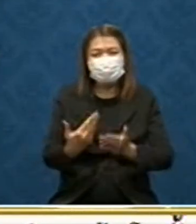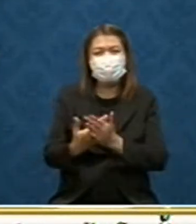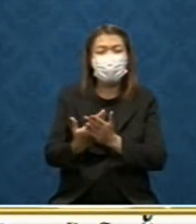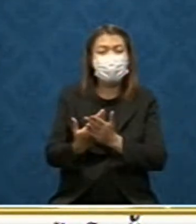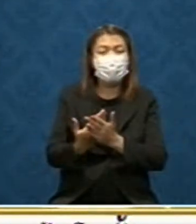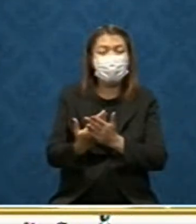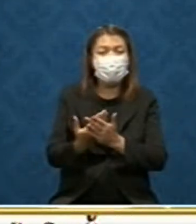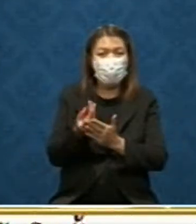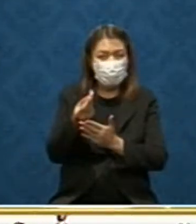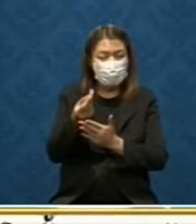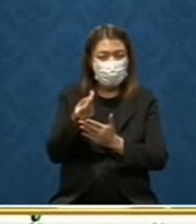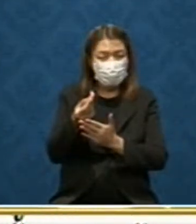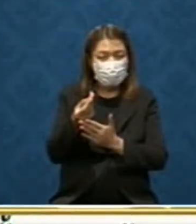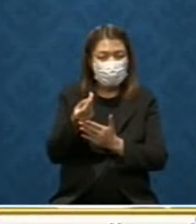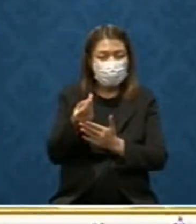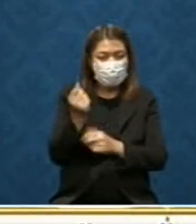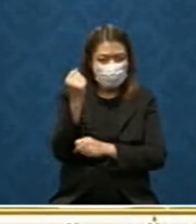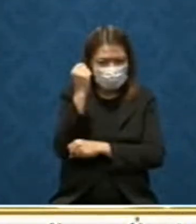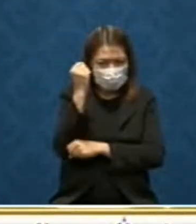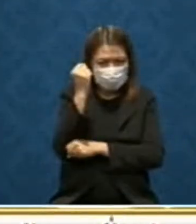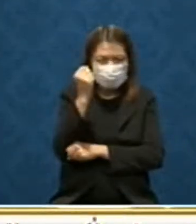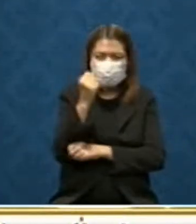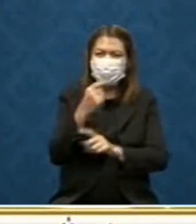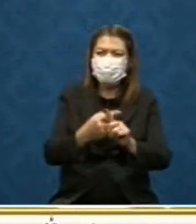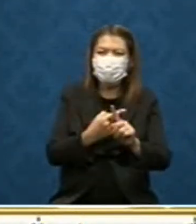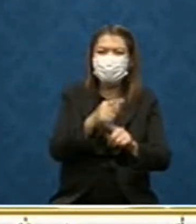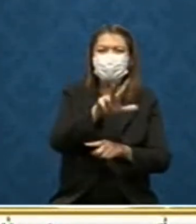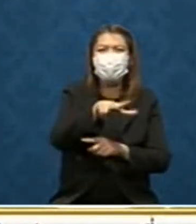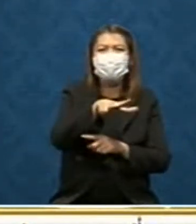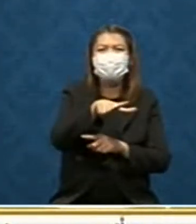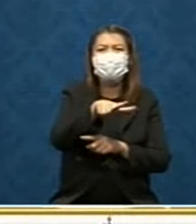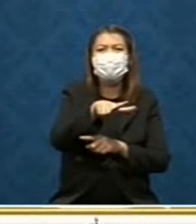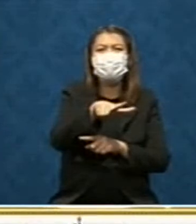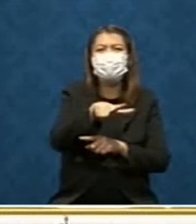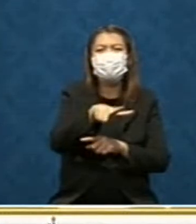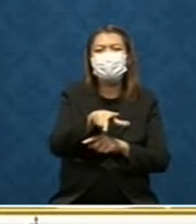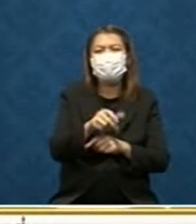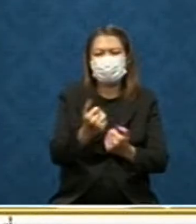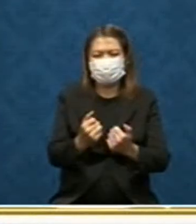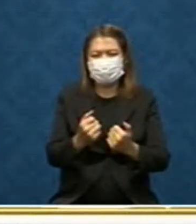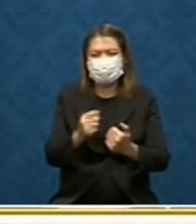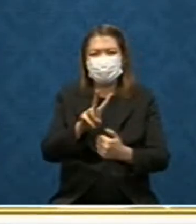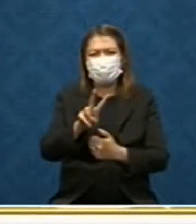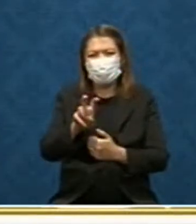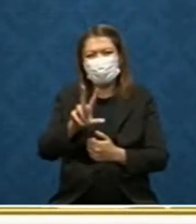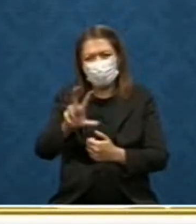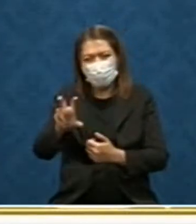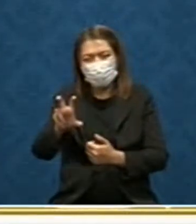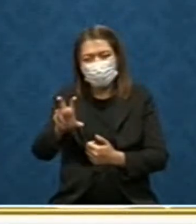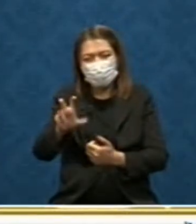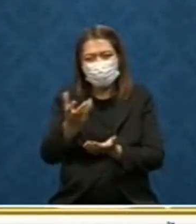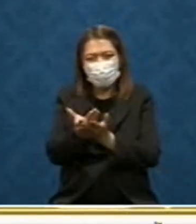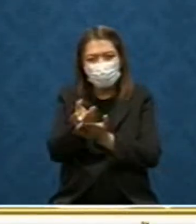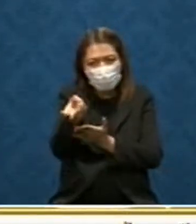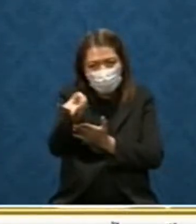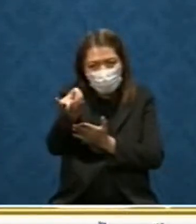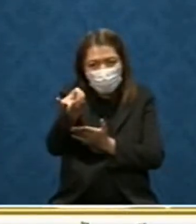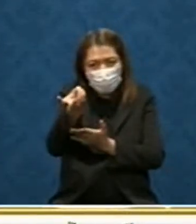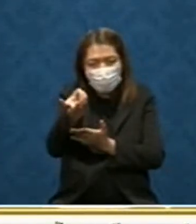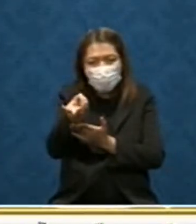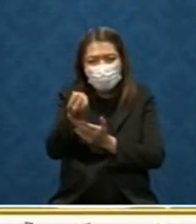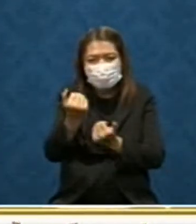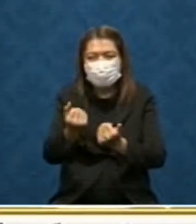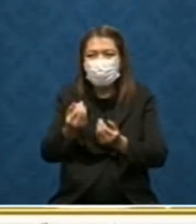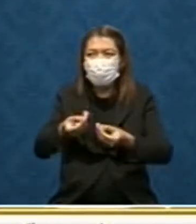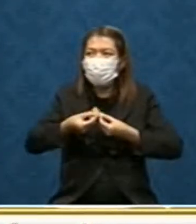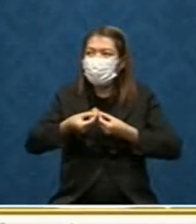ทเทาไ่เซ็นความยากจนมเดือน 1-3,000 บาท เท่านี้ให้ 200 ให้ 300 แล้วี้บอกวาจะ